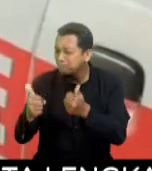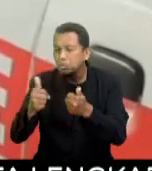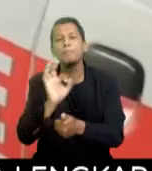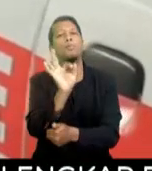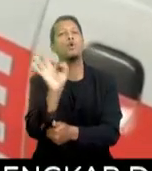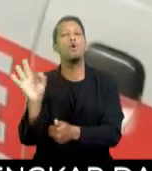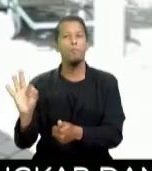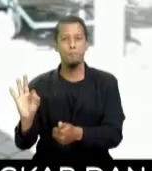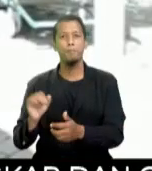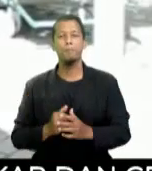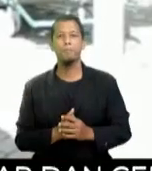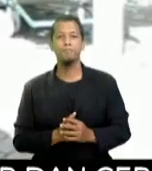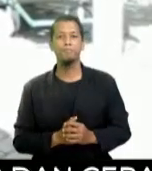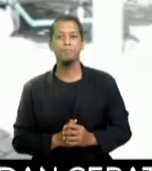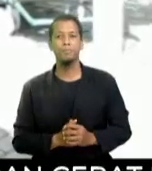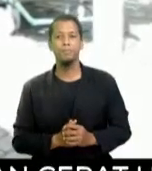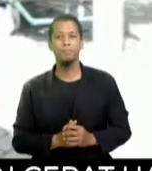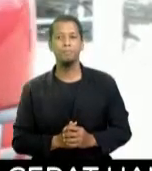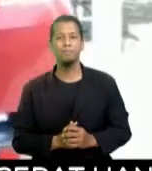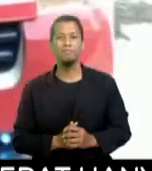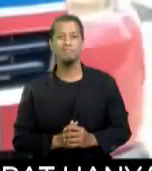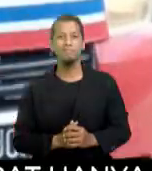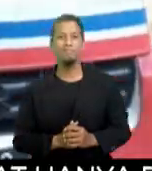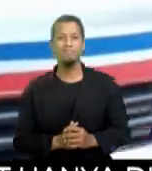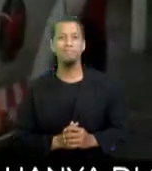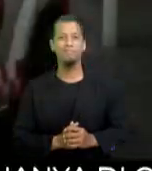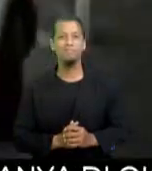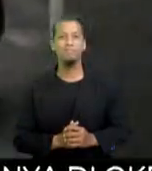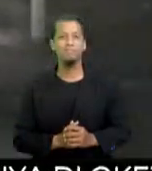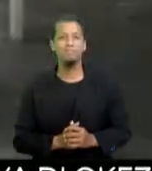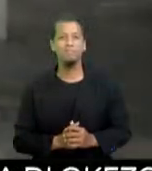Dari Lumajang, Jawa Timur, Tim Liputan iNews melaporkan.